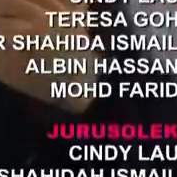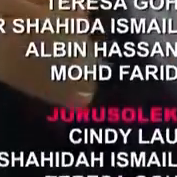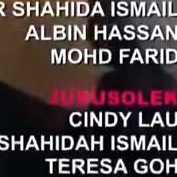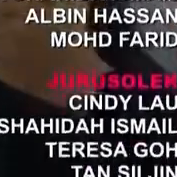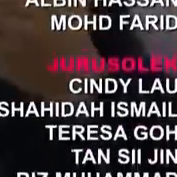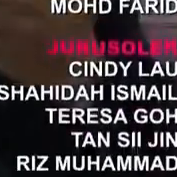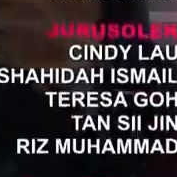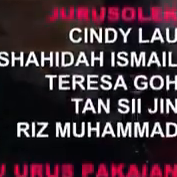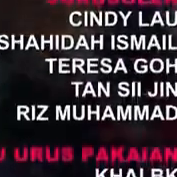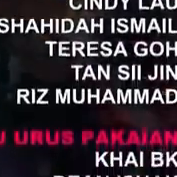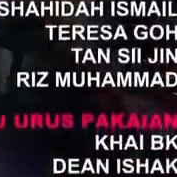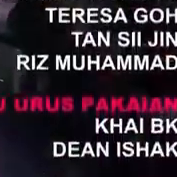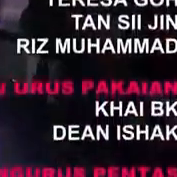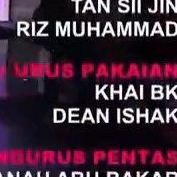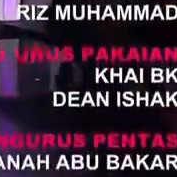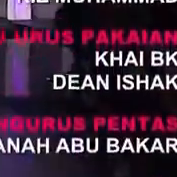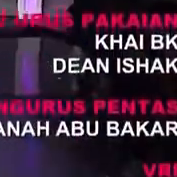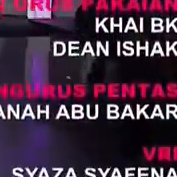uh uh